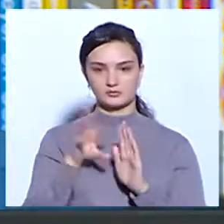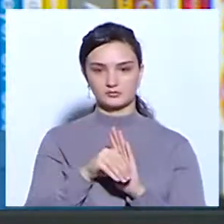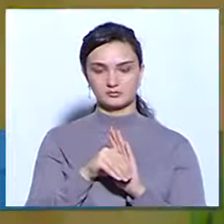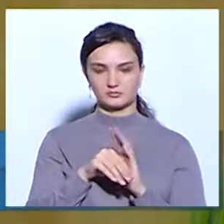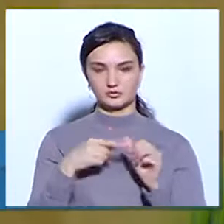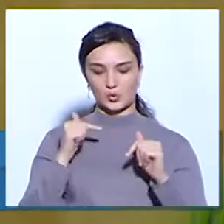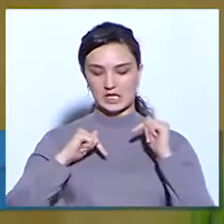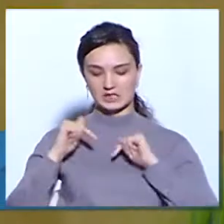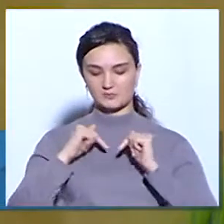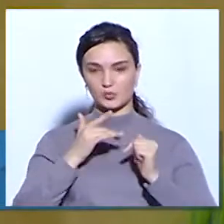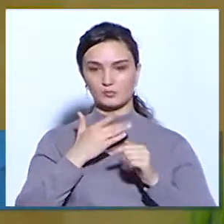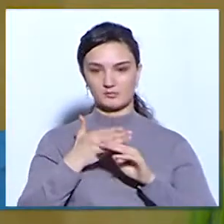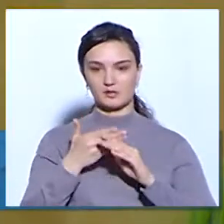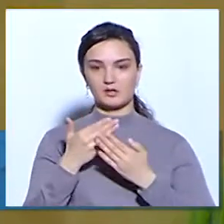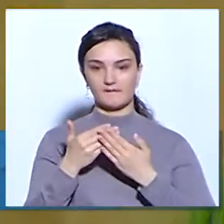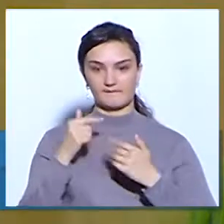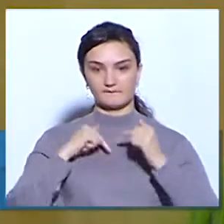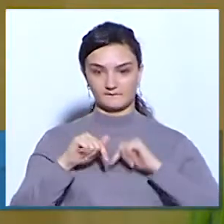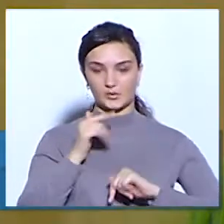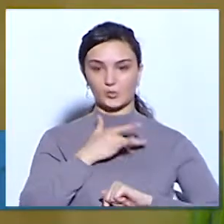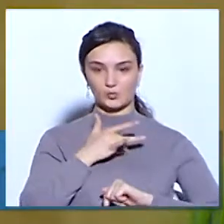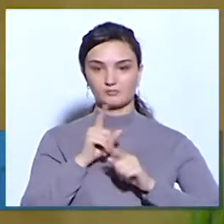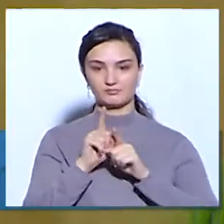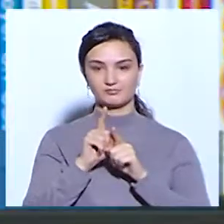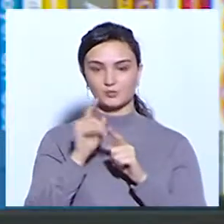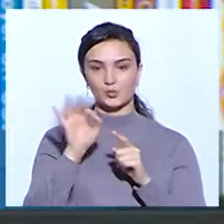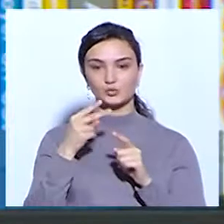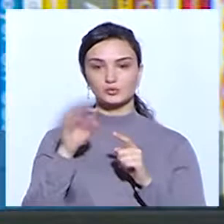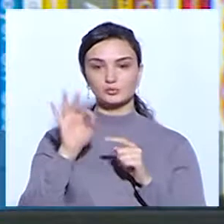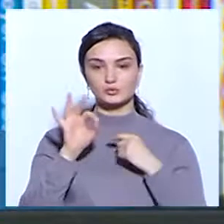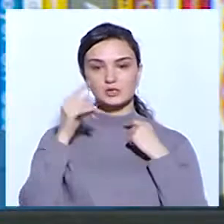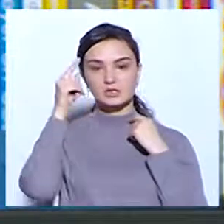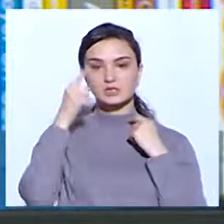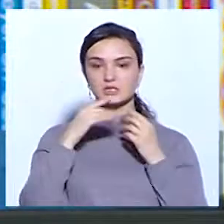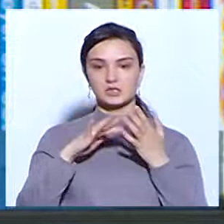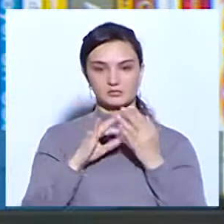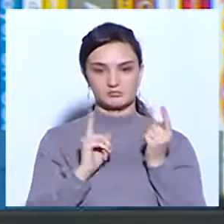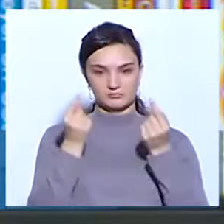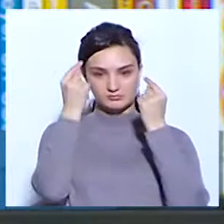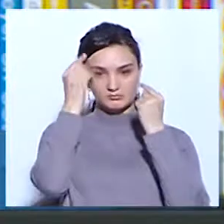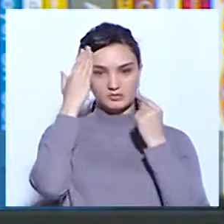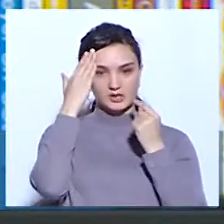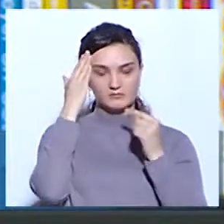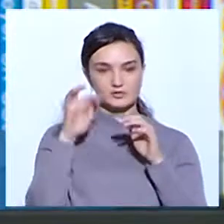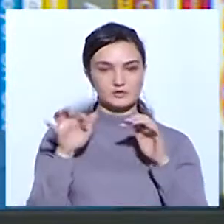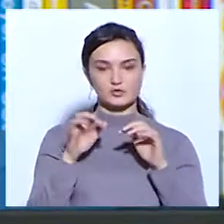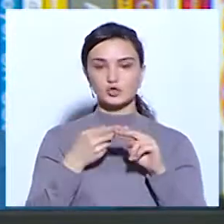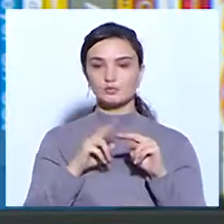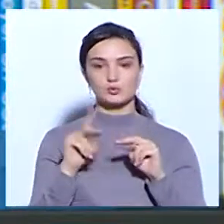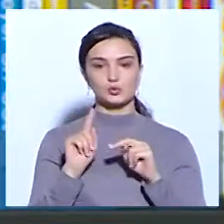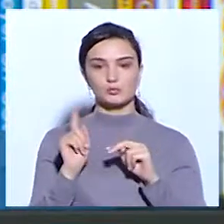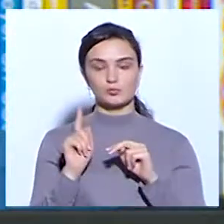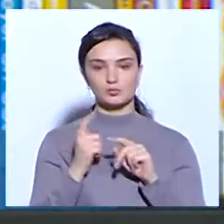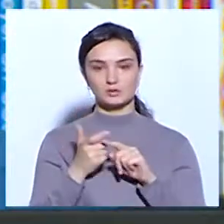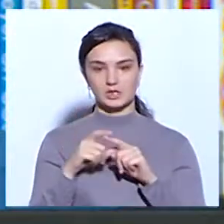აი რაც ორგანიზმში გული გადადის ერთ წუთში, მისი 20% მიდის თავის ტვინში. და რატო მიდის თავის ტვინში? იმიტომ რომ ერთი რომ